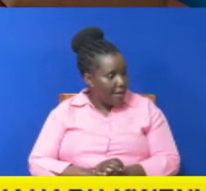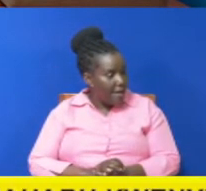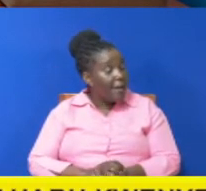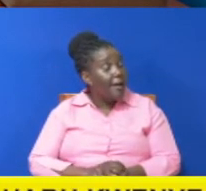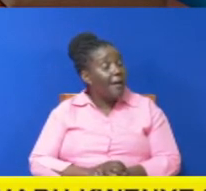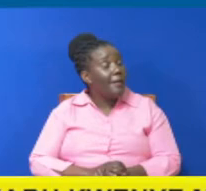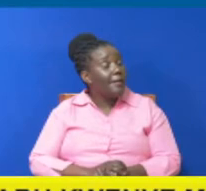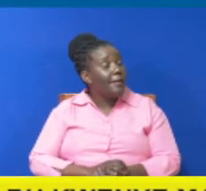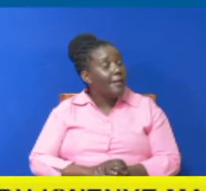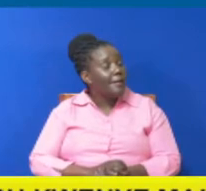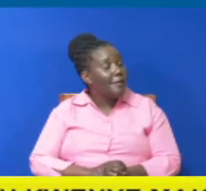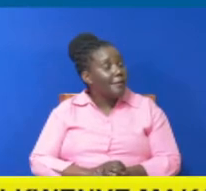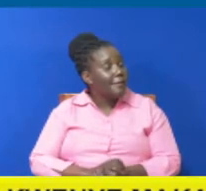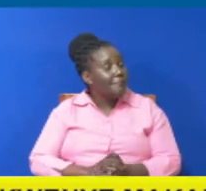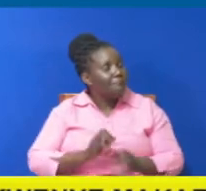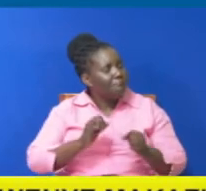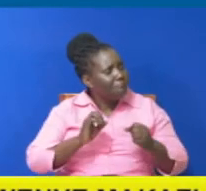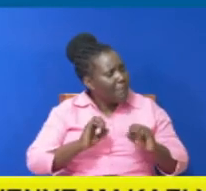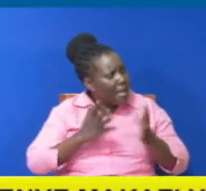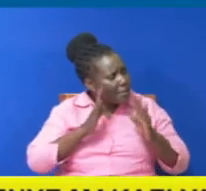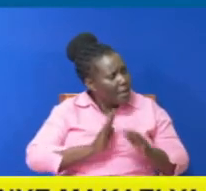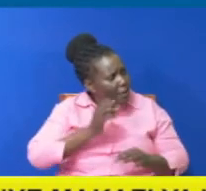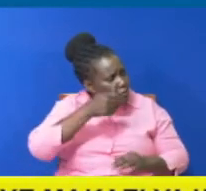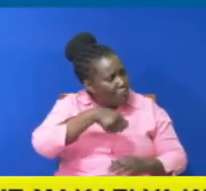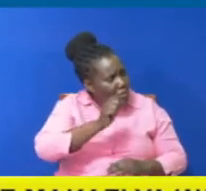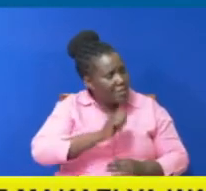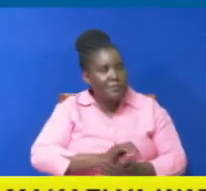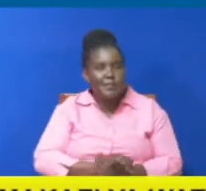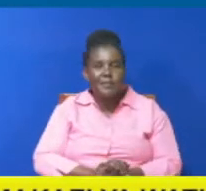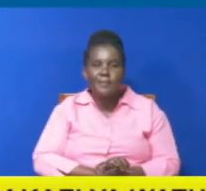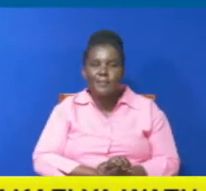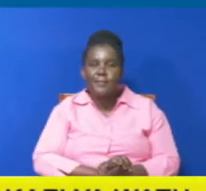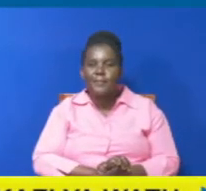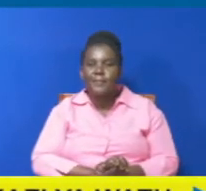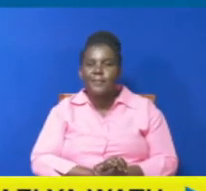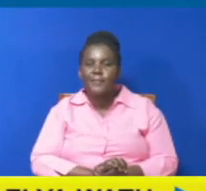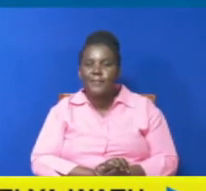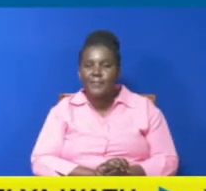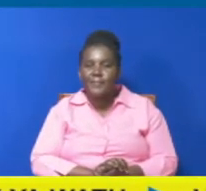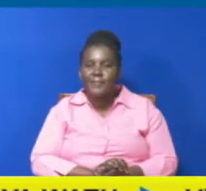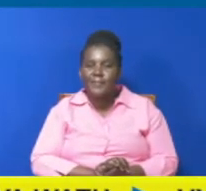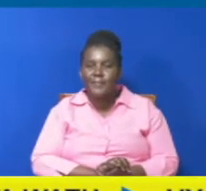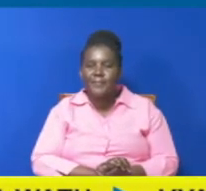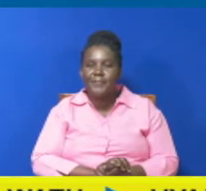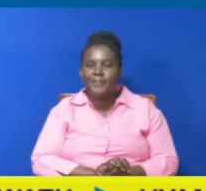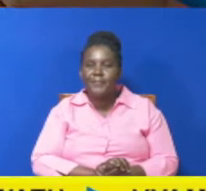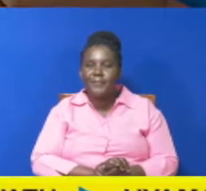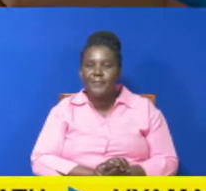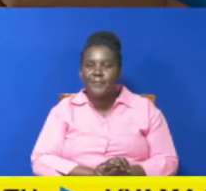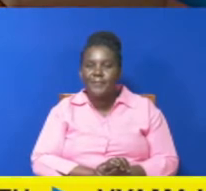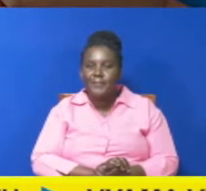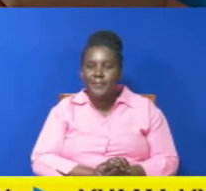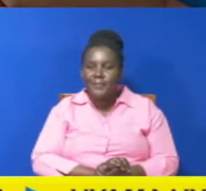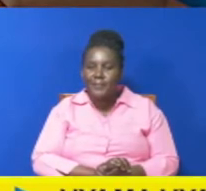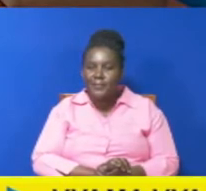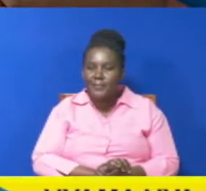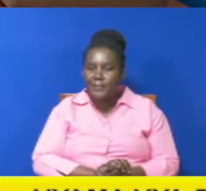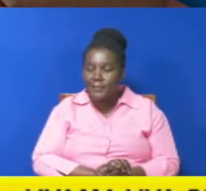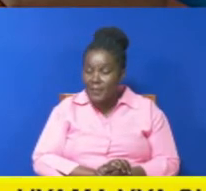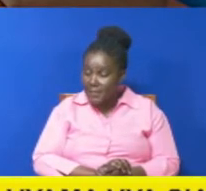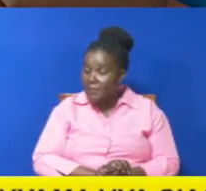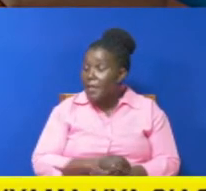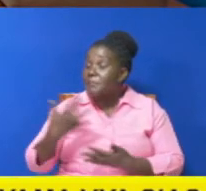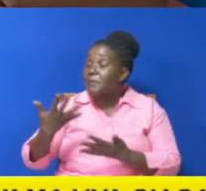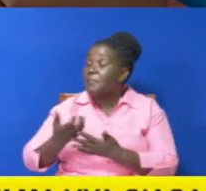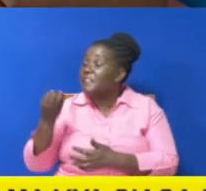unamtengea hata milioni. Sasa mpata ndo unaanza kumpata. Mimi sasa ndo utaniambia Alva, nimempata Alva wewe siko mimi nafanya kazi